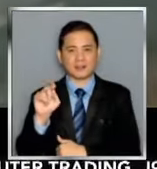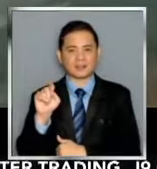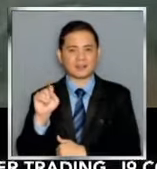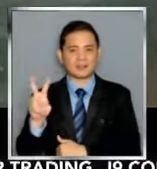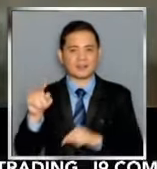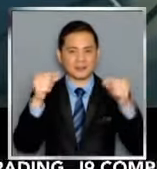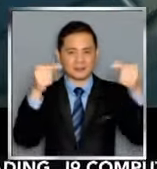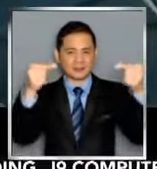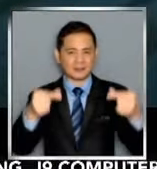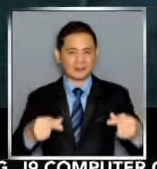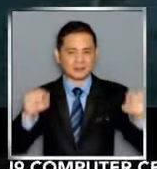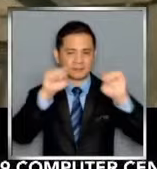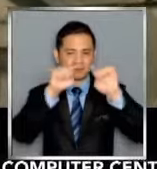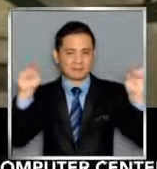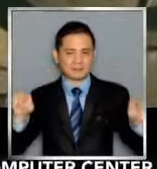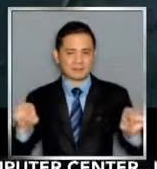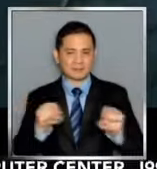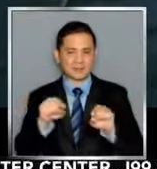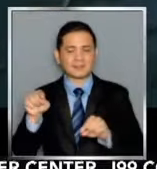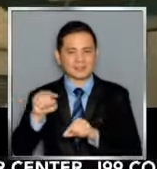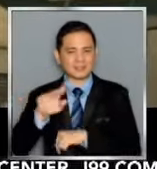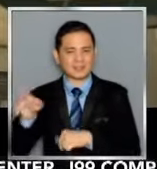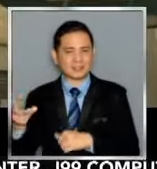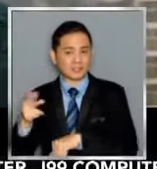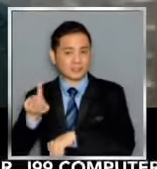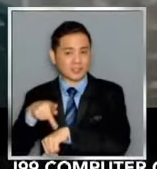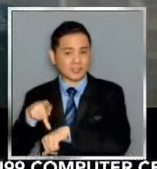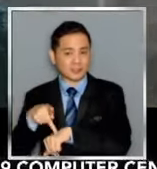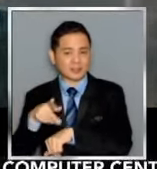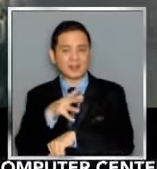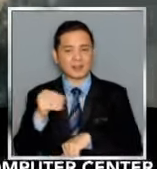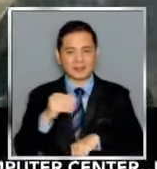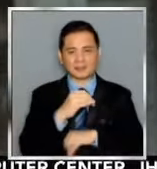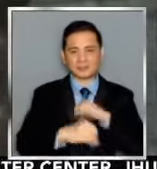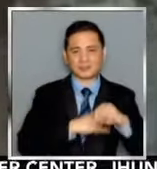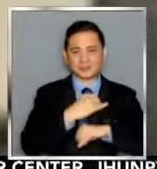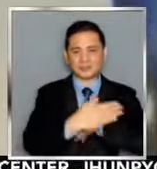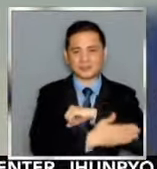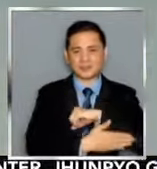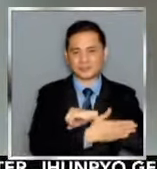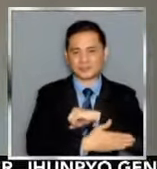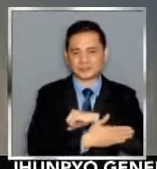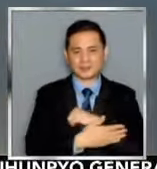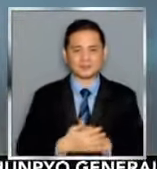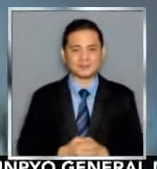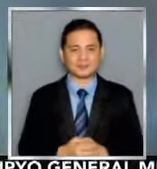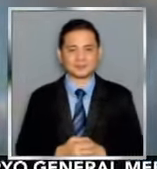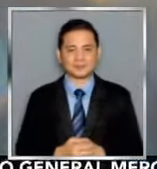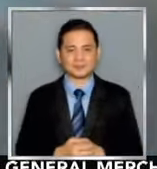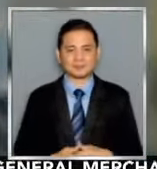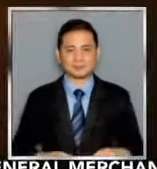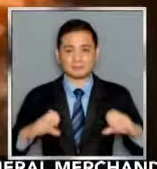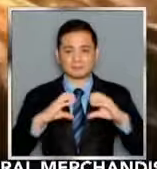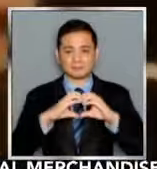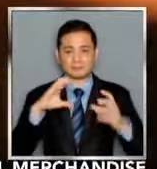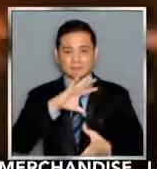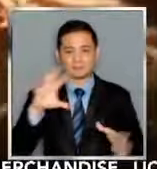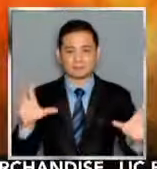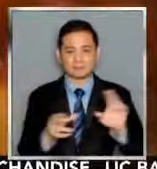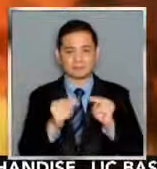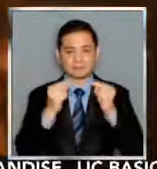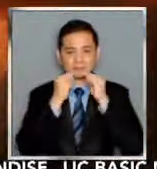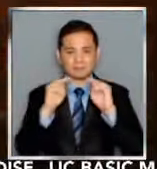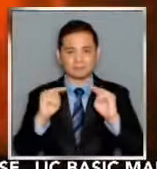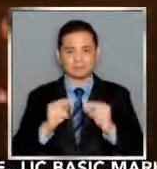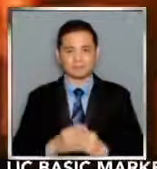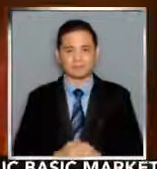at international channels. Para sa GMA Integrated News, JP Soriano, nakatutok 24